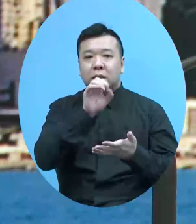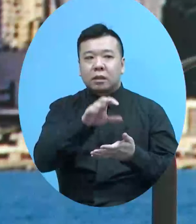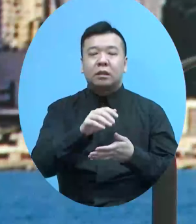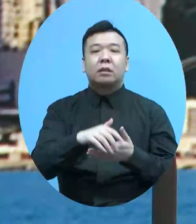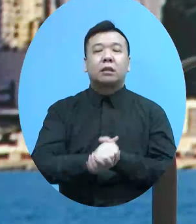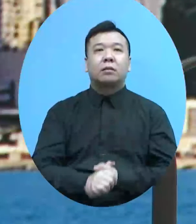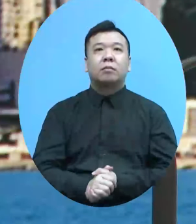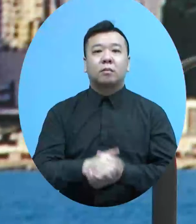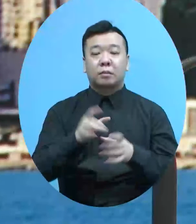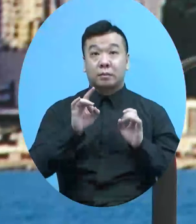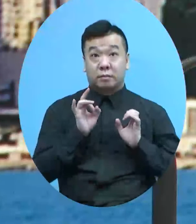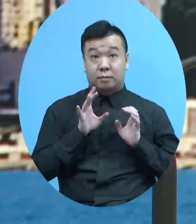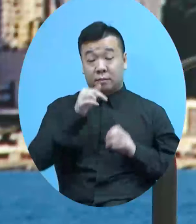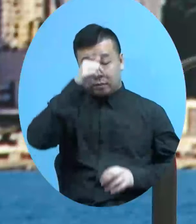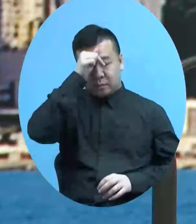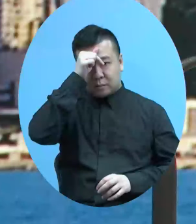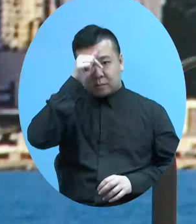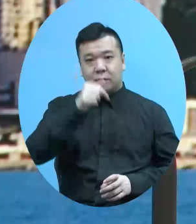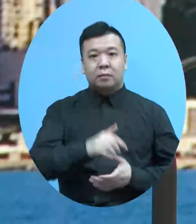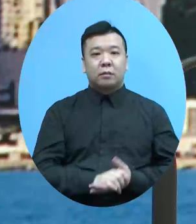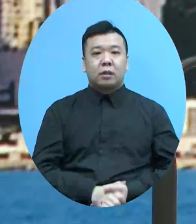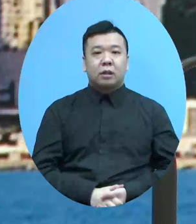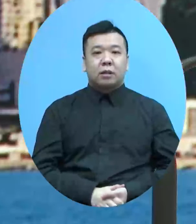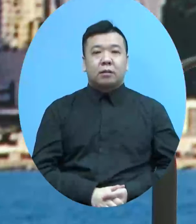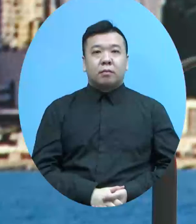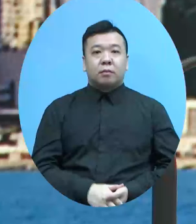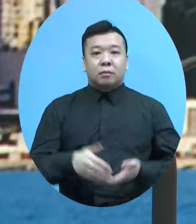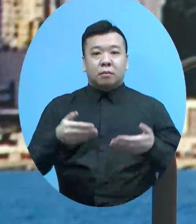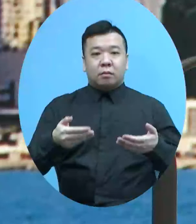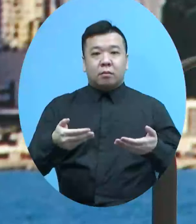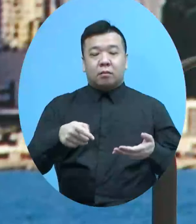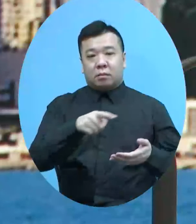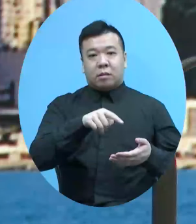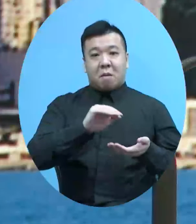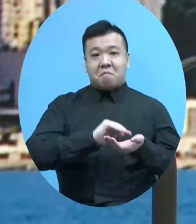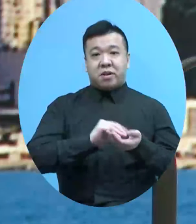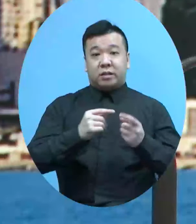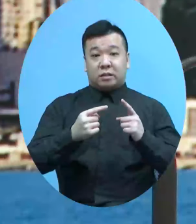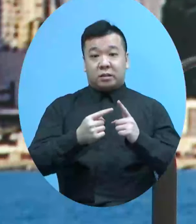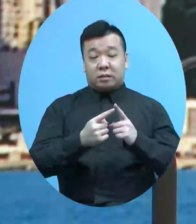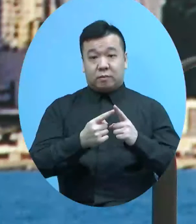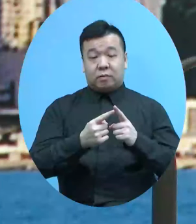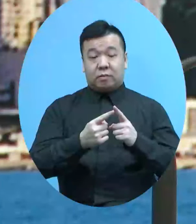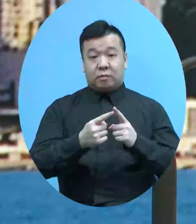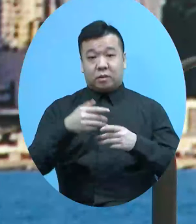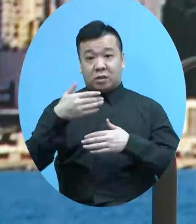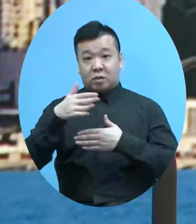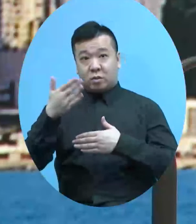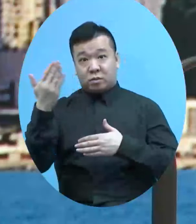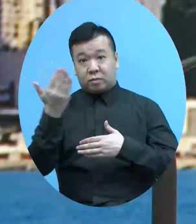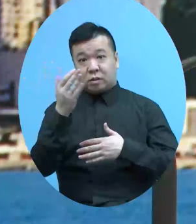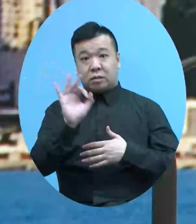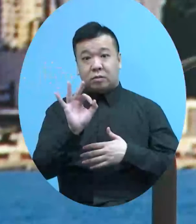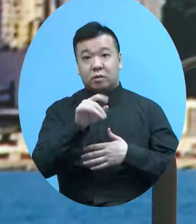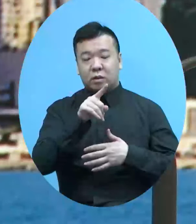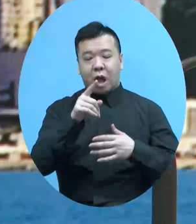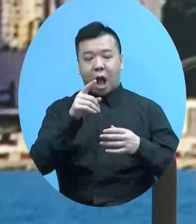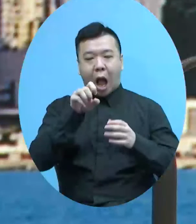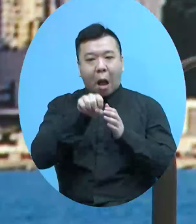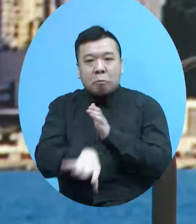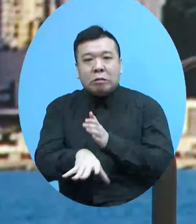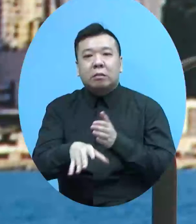就是私家醫生可能就是因為這些病人可能他沒有一個外遊紀錄那可能大家有少少忽